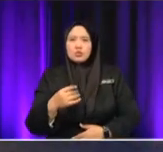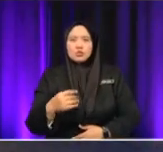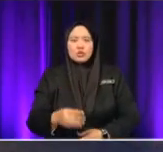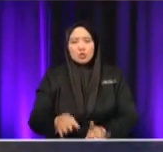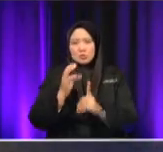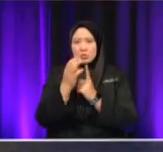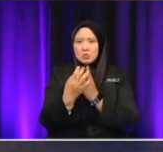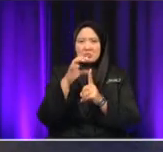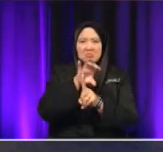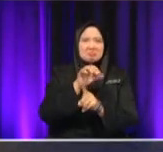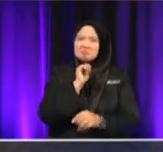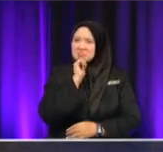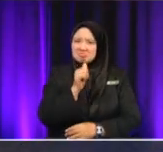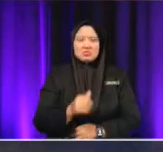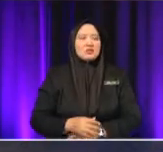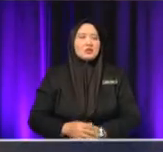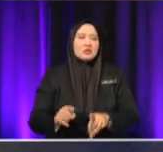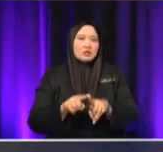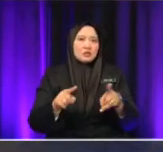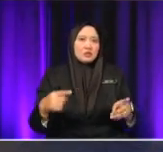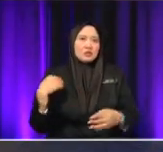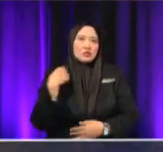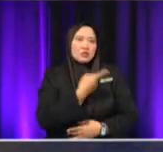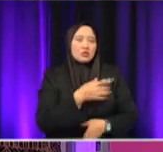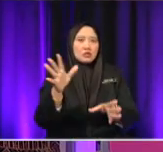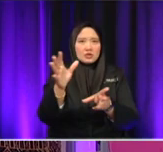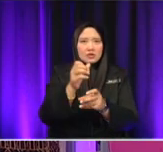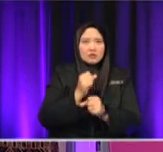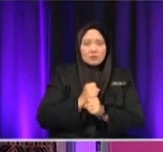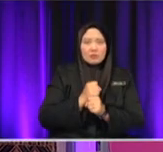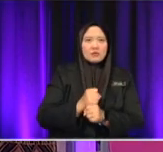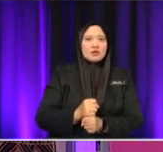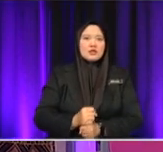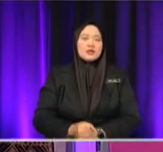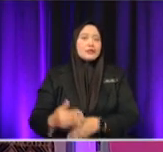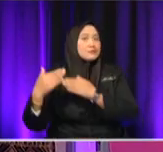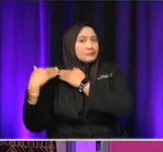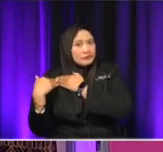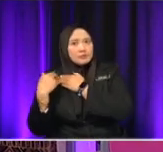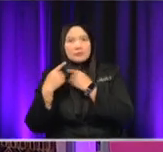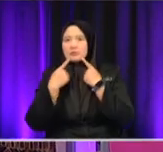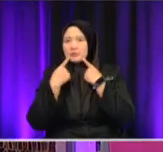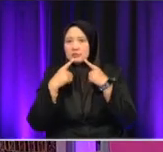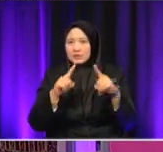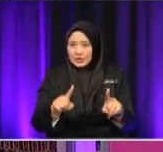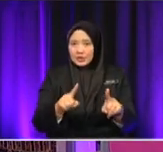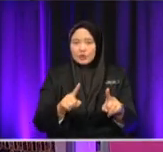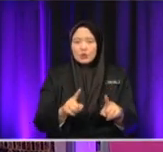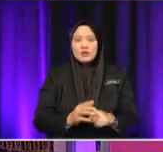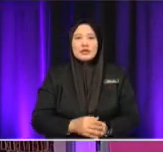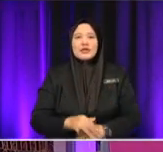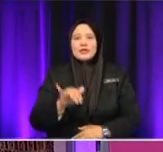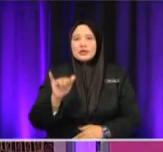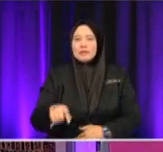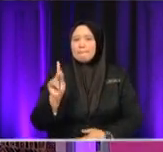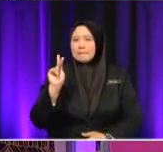tapi bila kita berkahin ini kita mengambil package tanggung jawab itu so dalam perkawinan kita ini ada tanggung jawab tanggung jawab yang